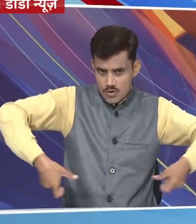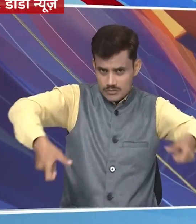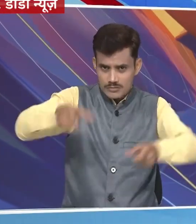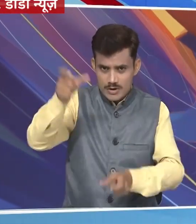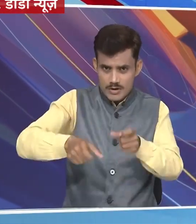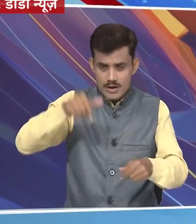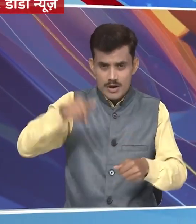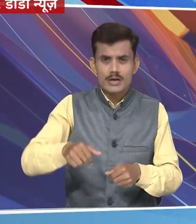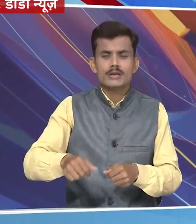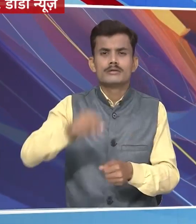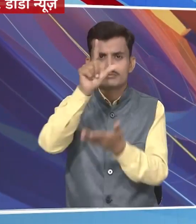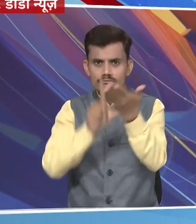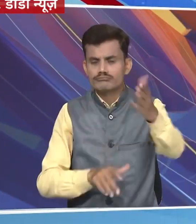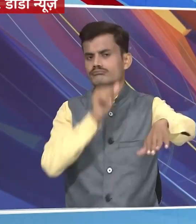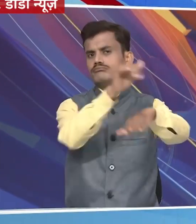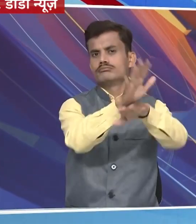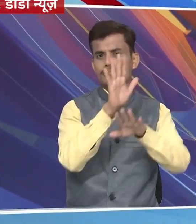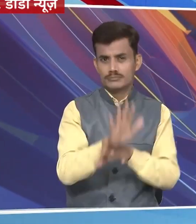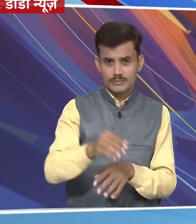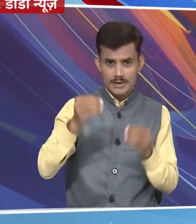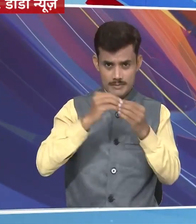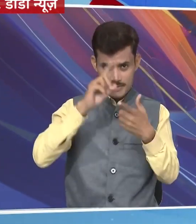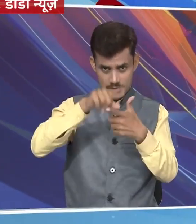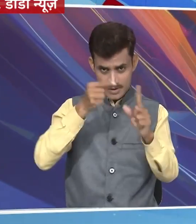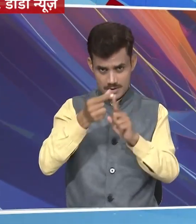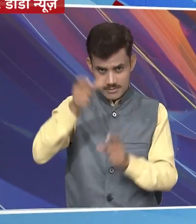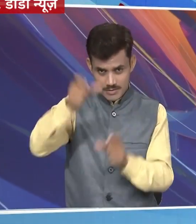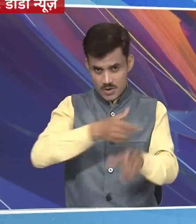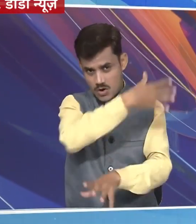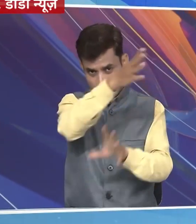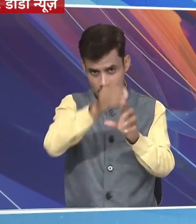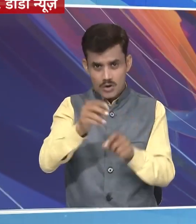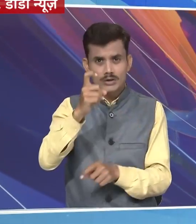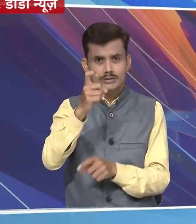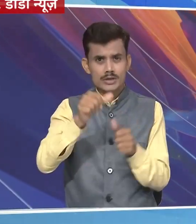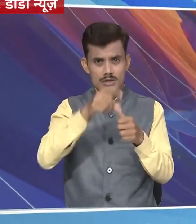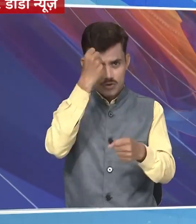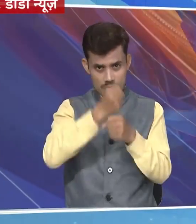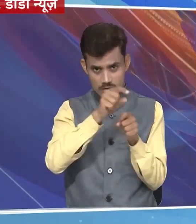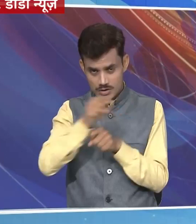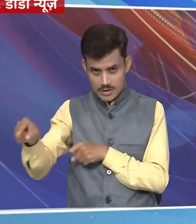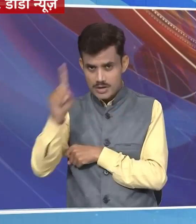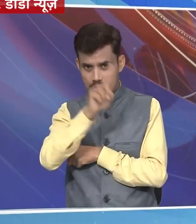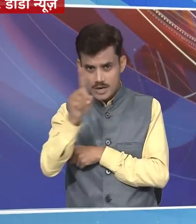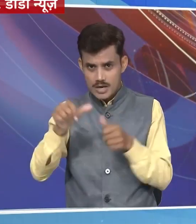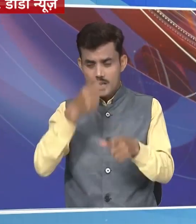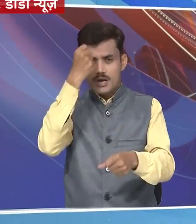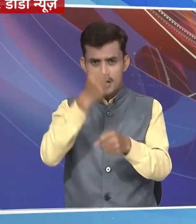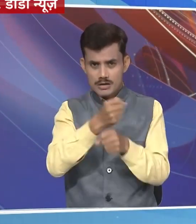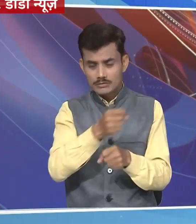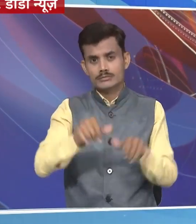लिए आज व्हिप जारी किया है। भाजपा ने लोकसभा सांसदों को 7 अगस्त से लेकर 11 अगस्त तक सदन में